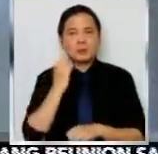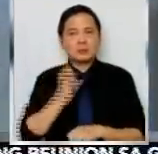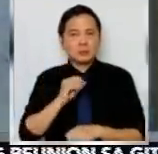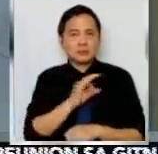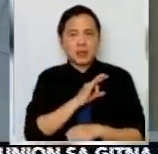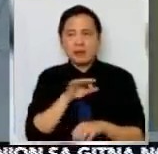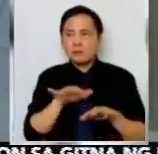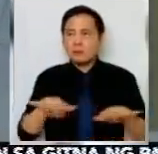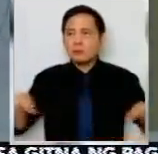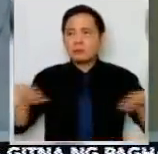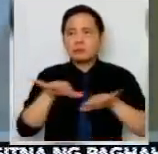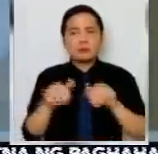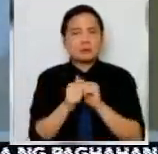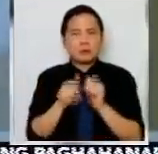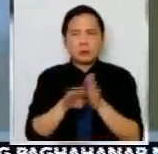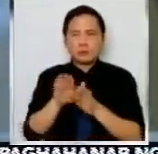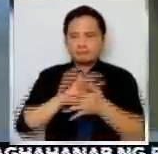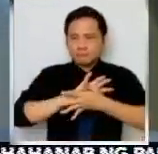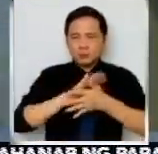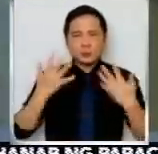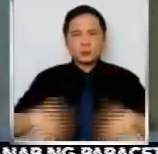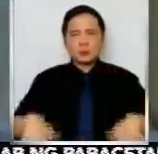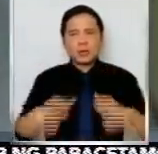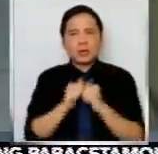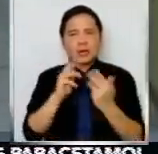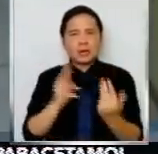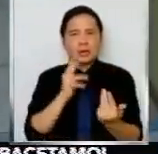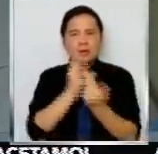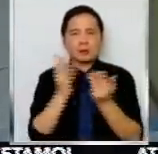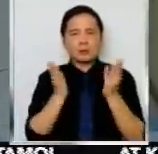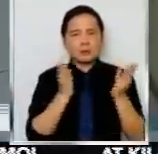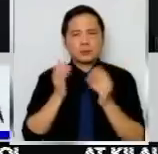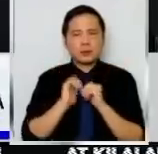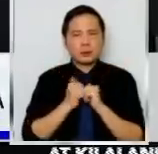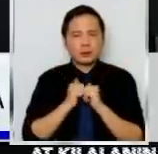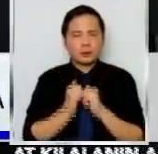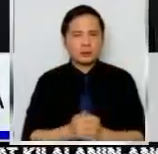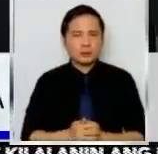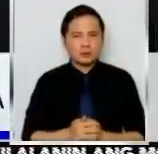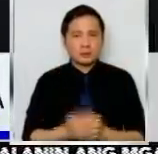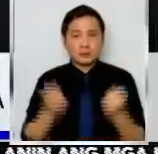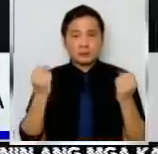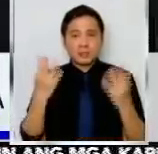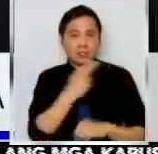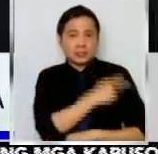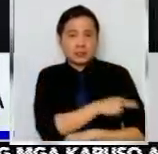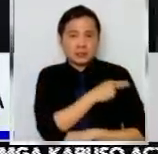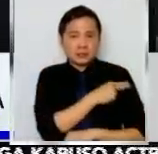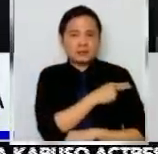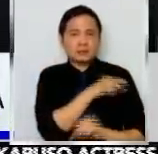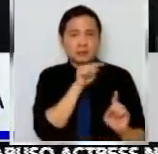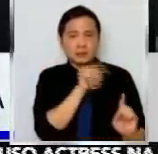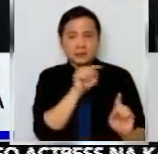ulit ang kaso ng mga nagkaka-COVID. A lot of hospitals ngayon are suffering from ano eh, yung staff